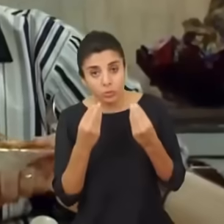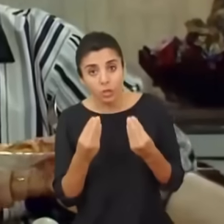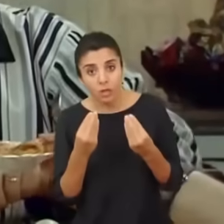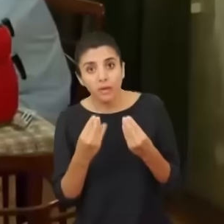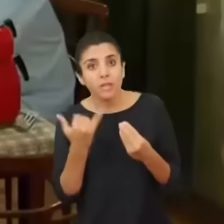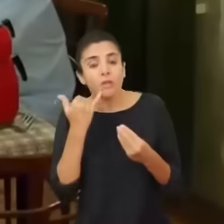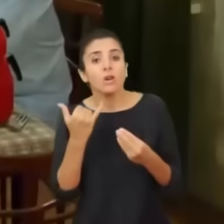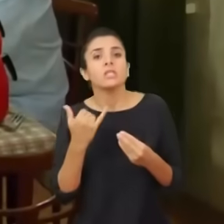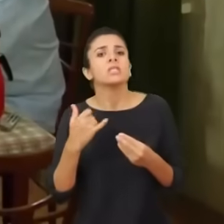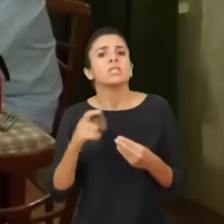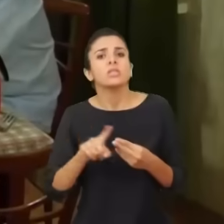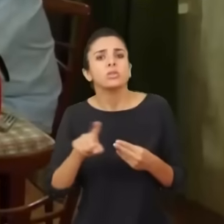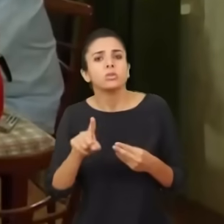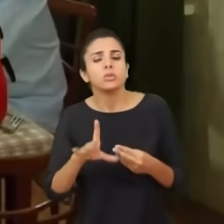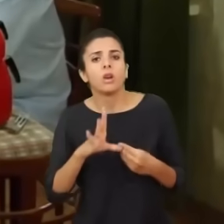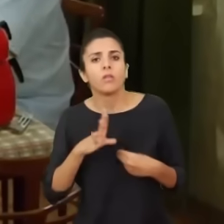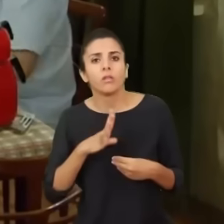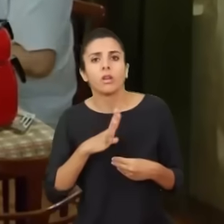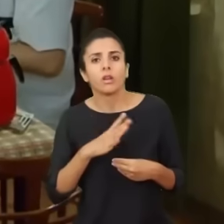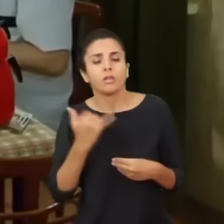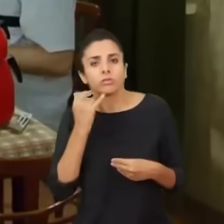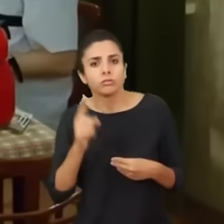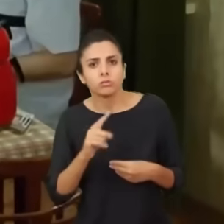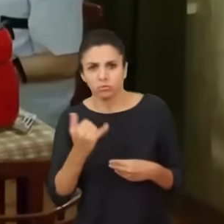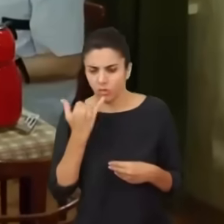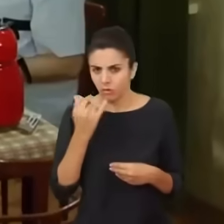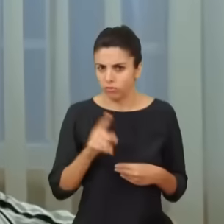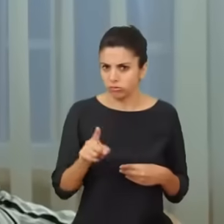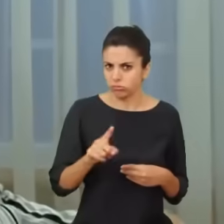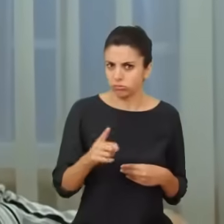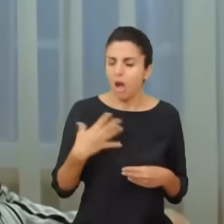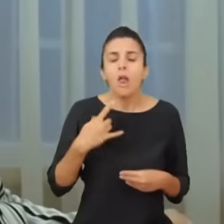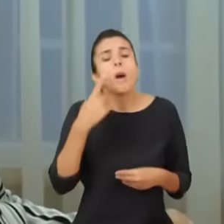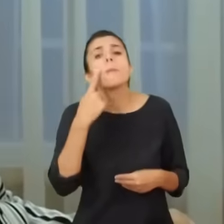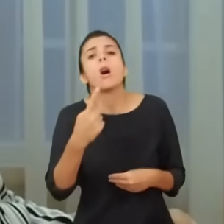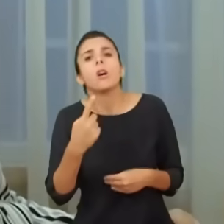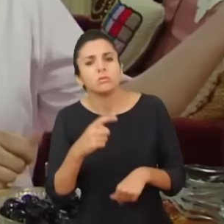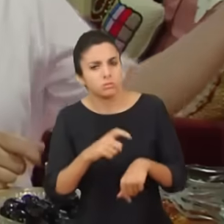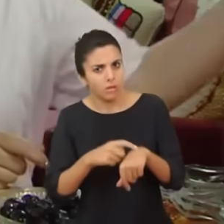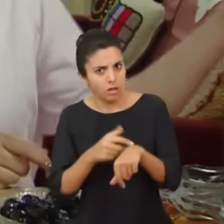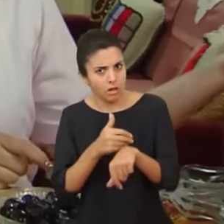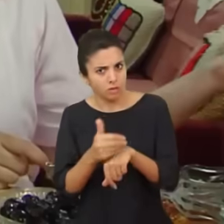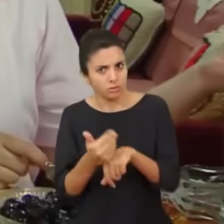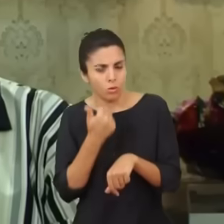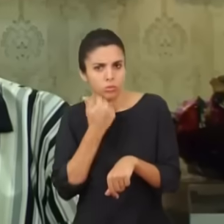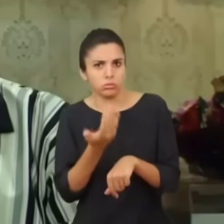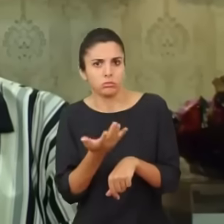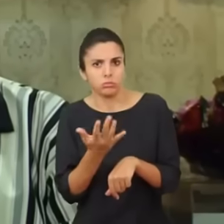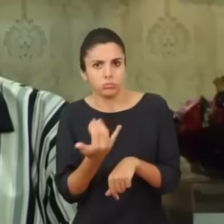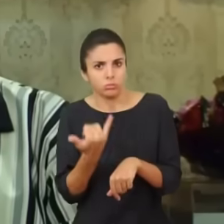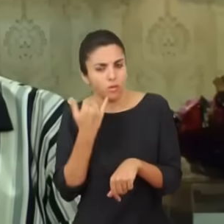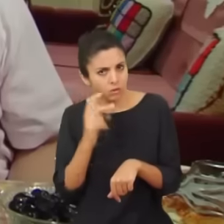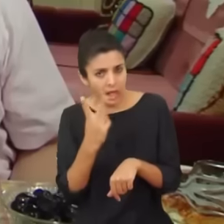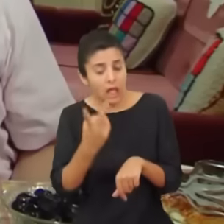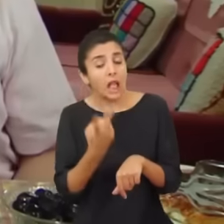yolu. Her şey güzel, her şey yazmış. Aa, açsana anne. Kim ya bu saatte? Anne açsana. Dur çocuğum, iki